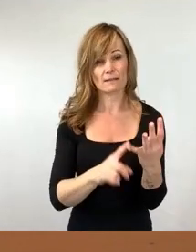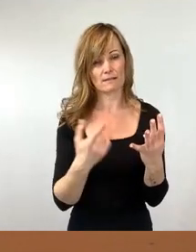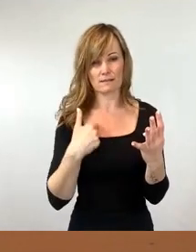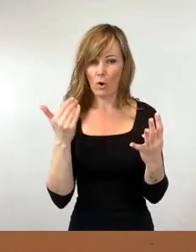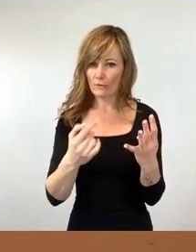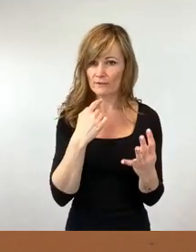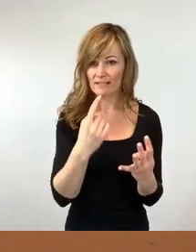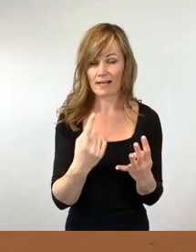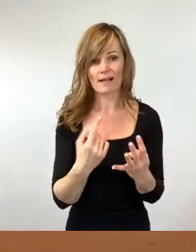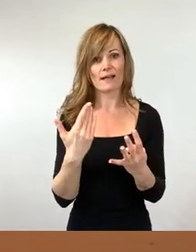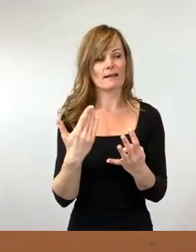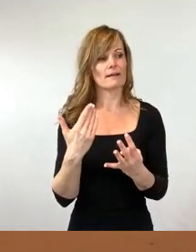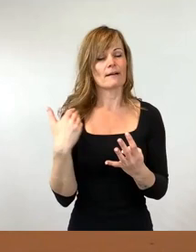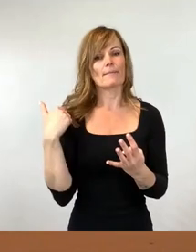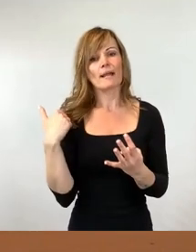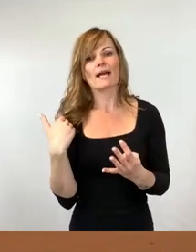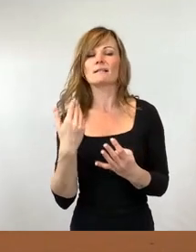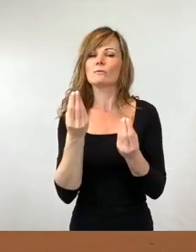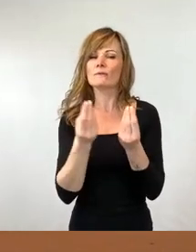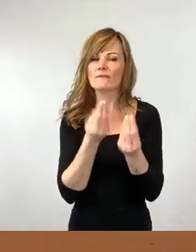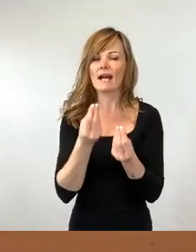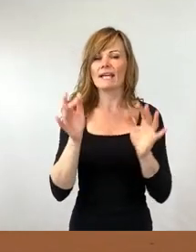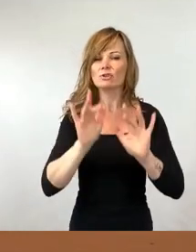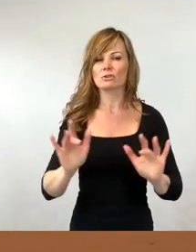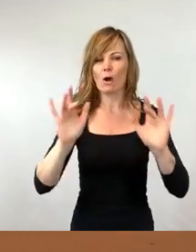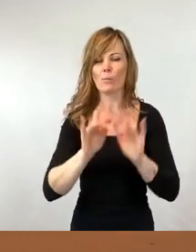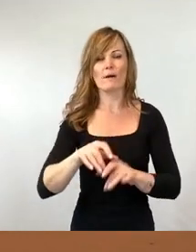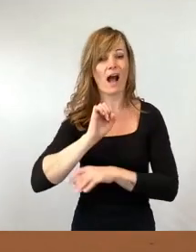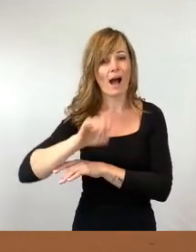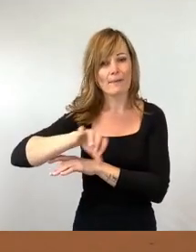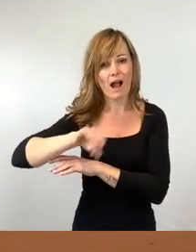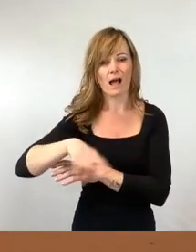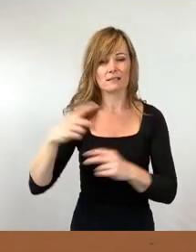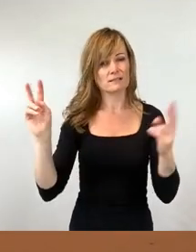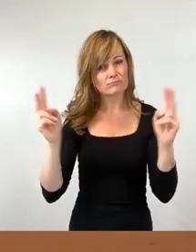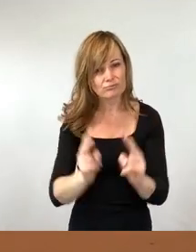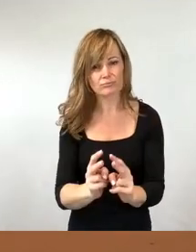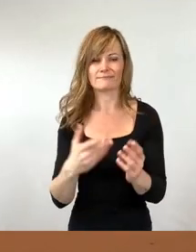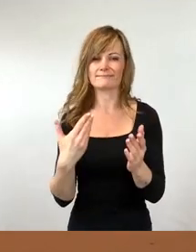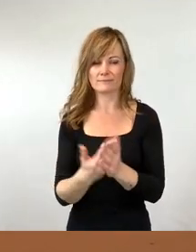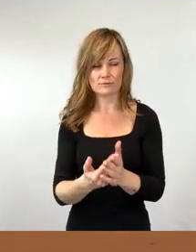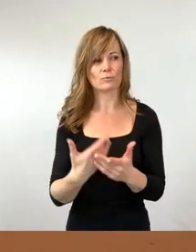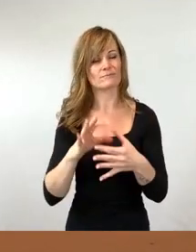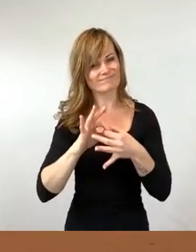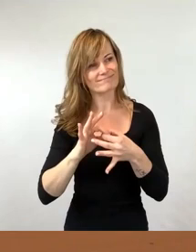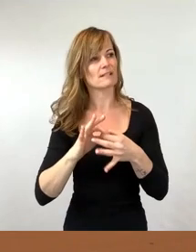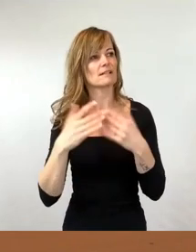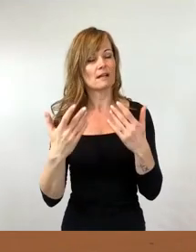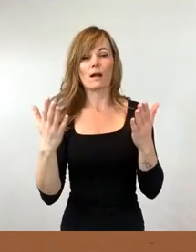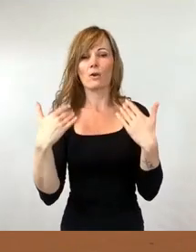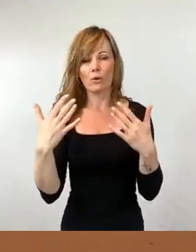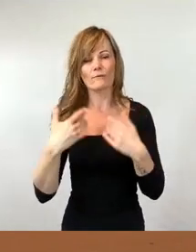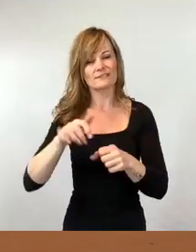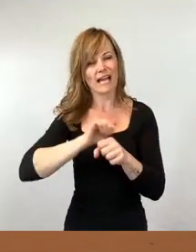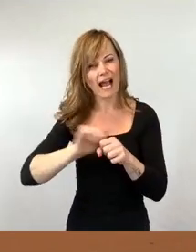Feinstaub und Abgase verringern müssen. Gerade im Kontext der Luftreinhalteplans haben wir auch immer wieder die Bereiche Schiller